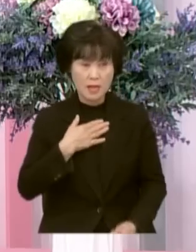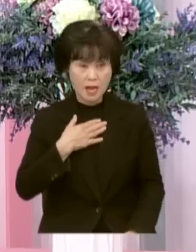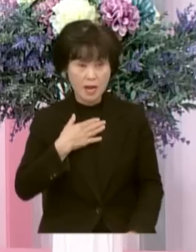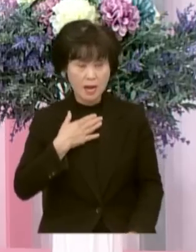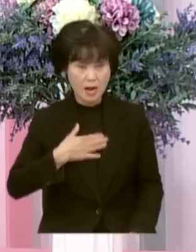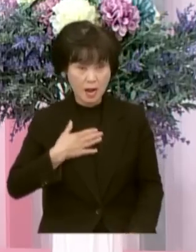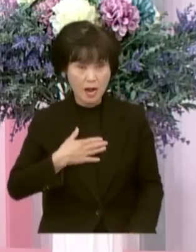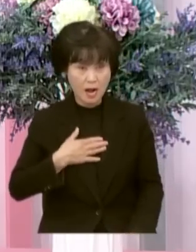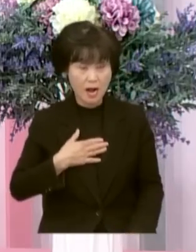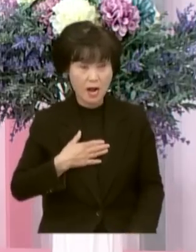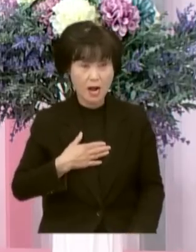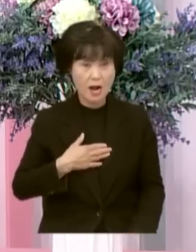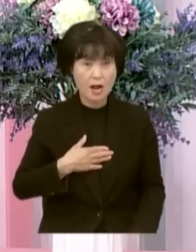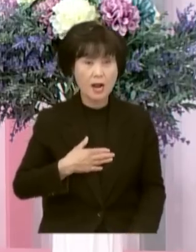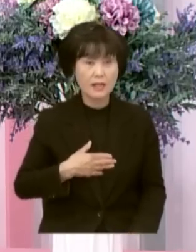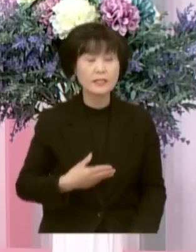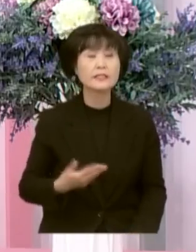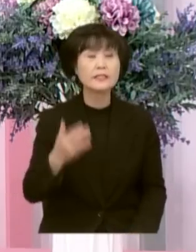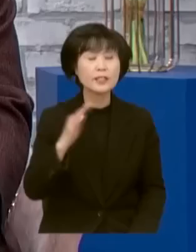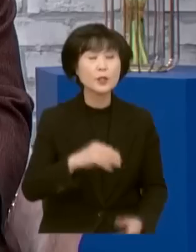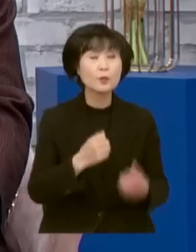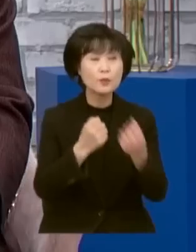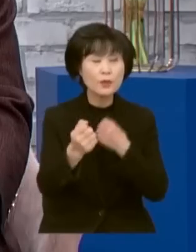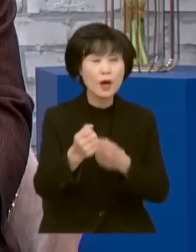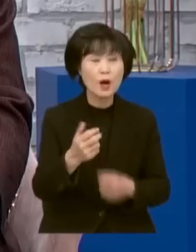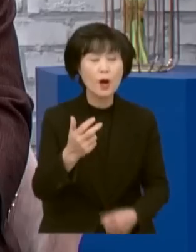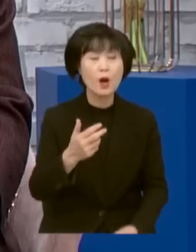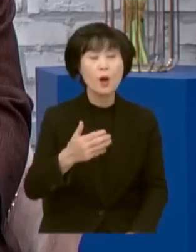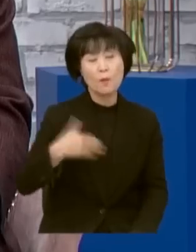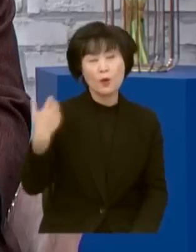알면서 모른 척한 죄